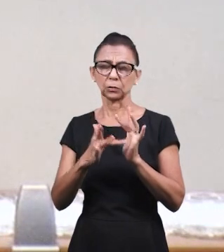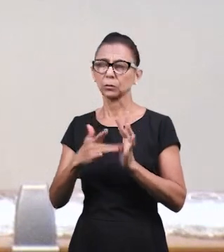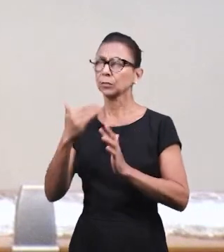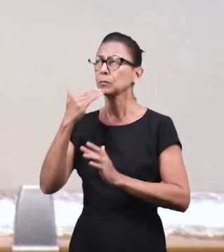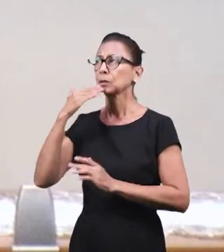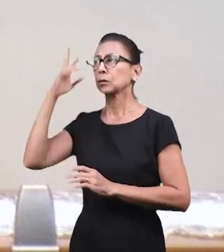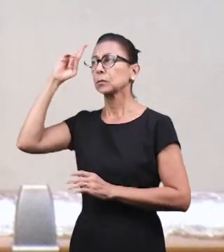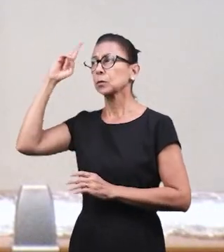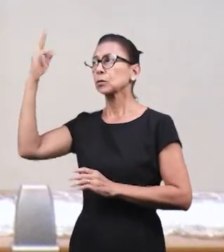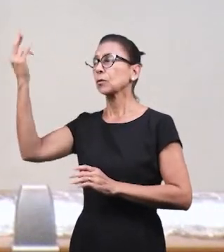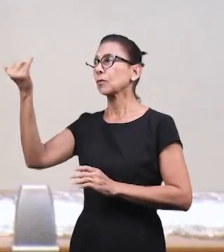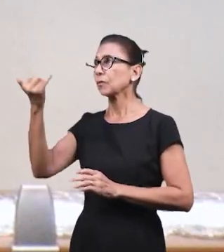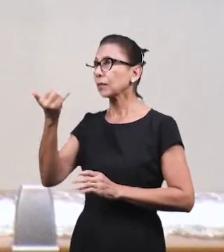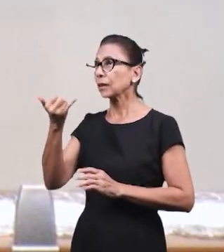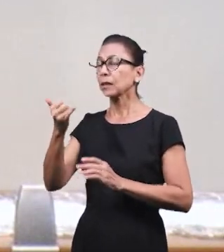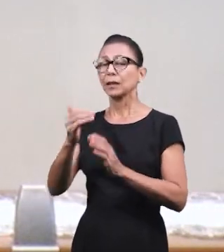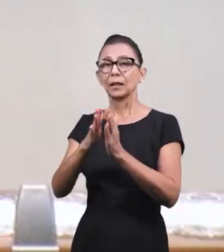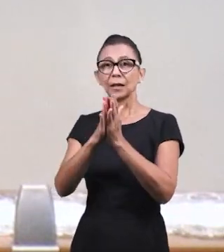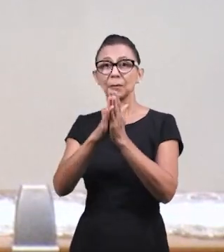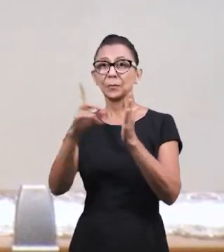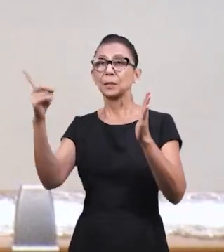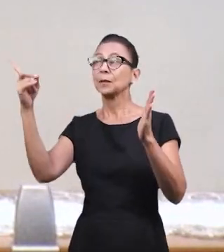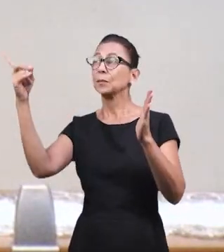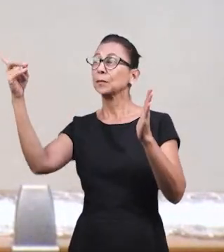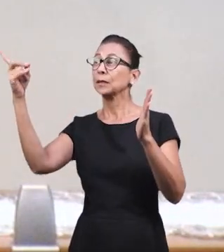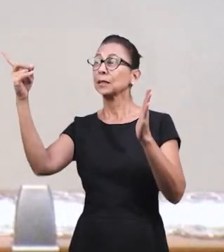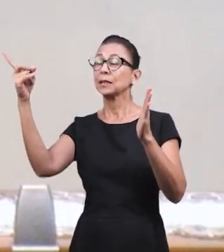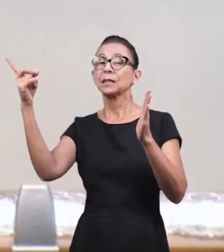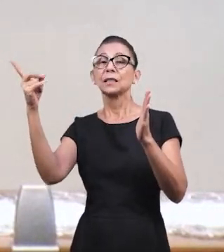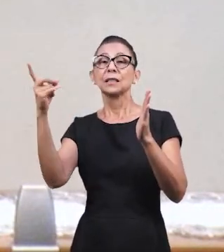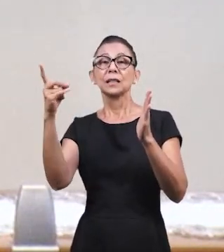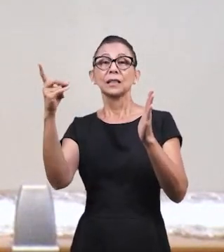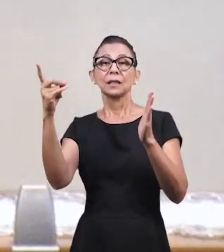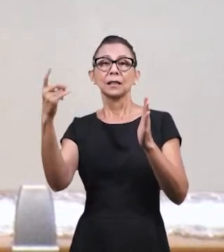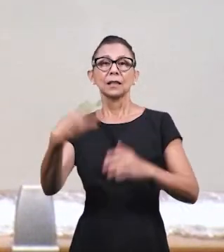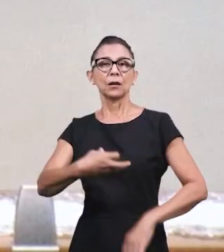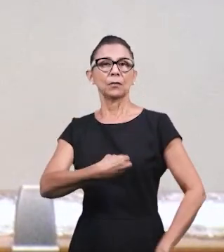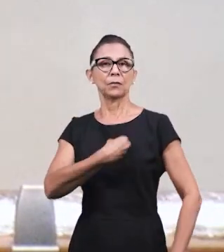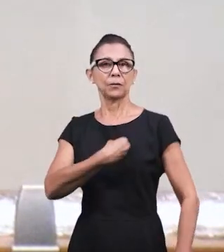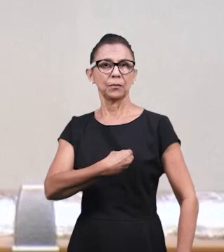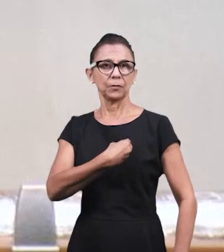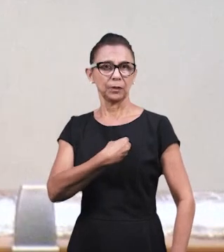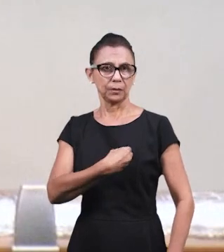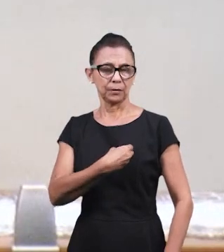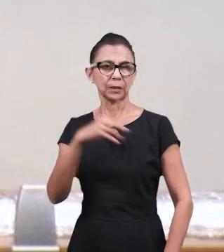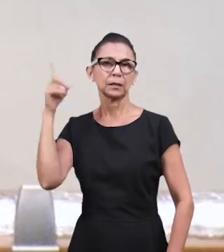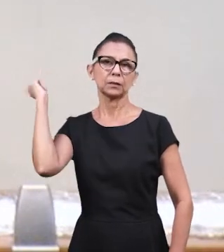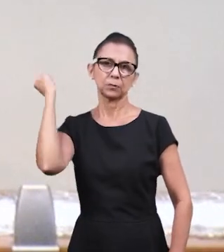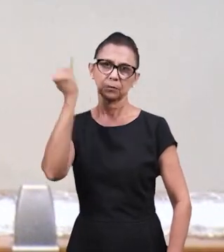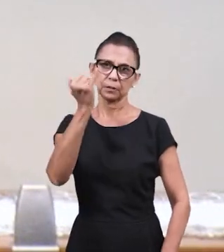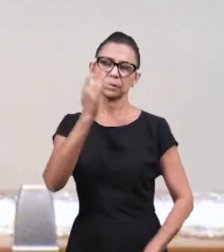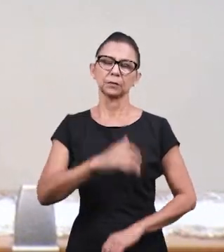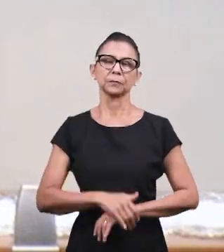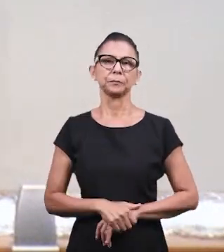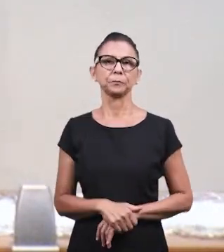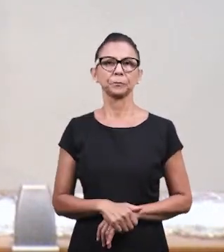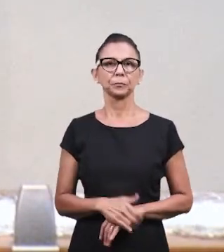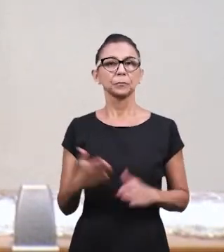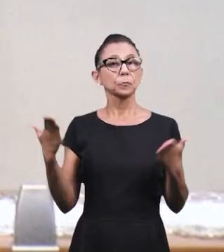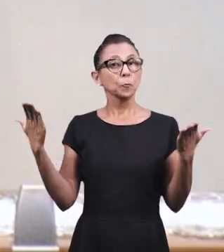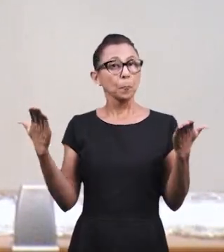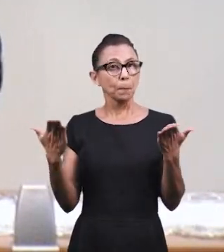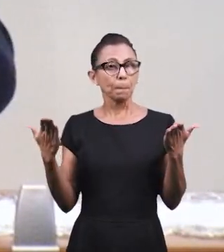бога про говорить к нам через слово божие она становится живым слом и по 100 божией